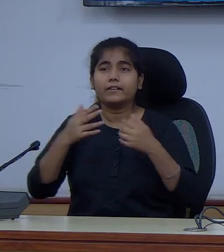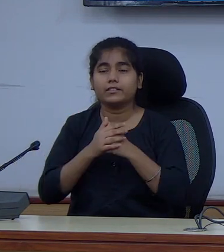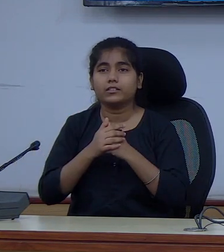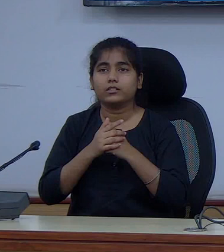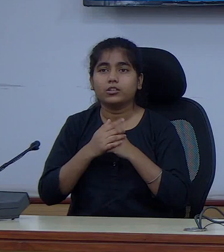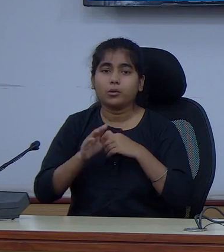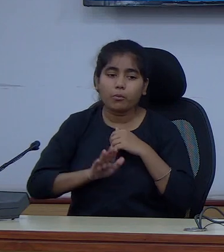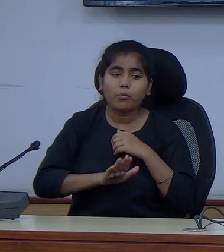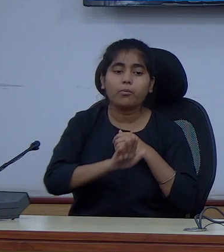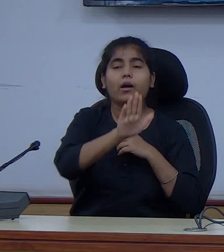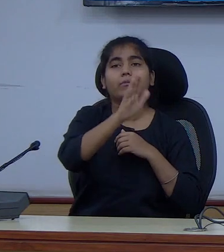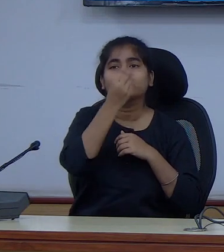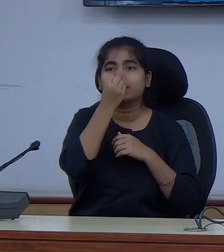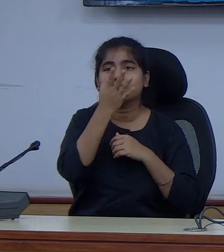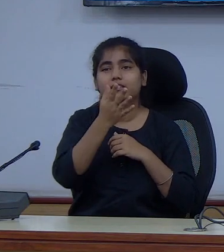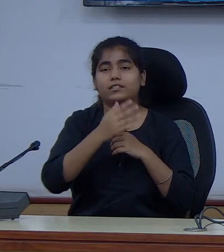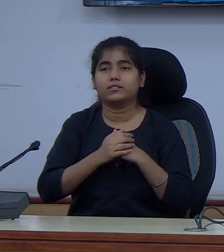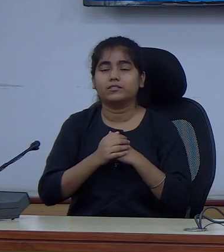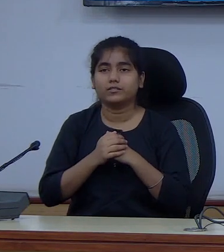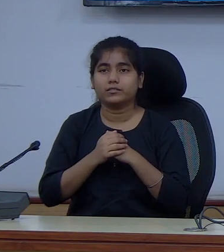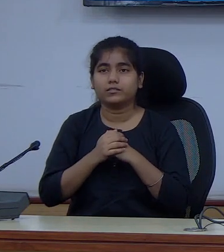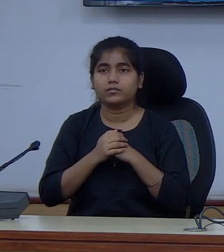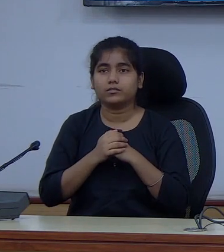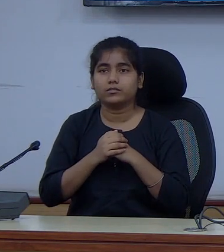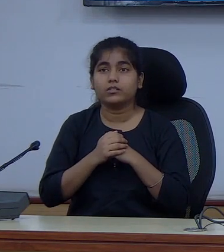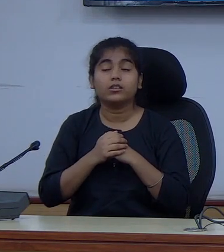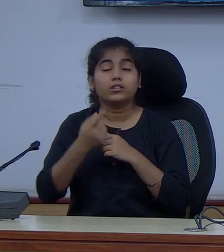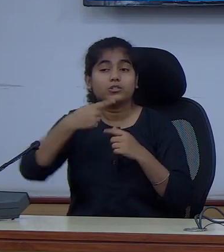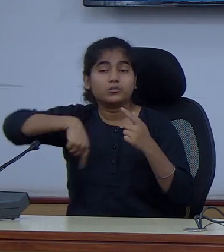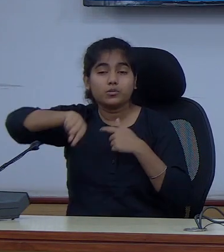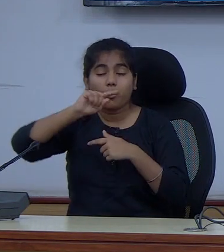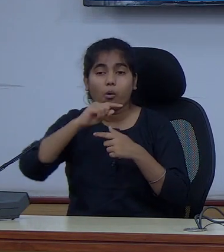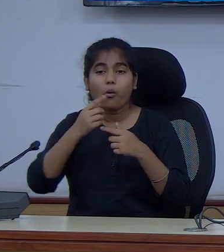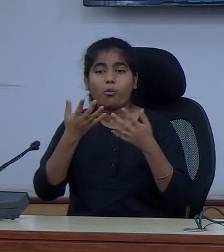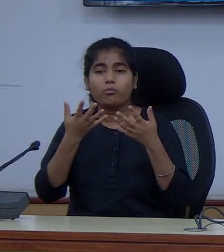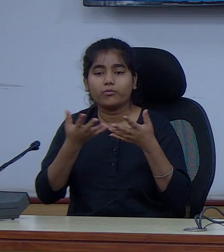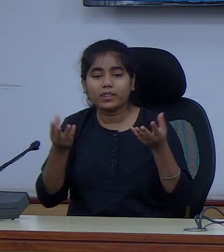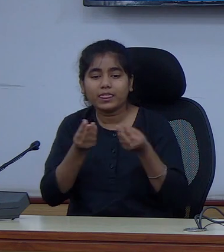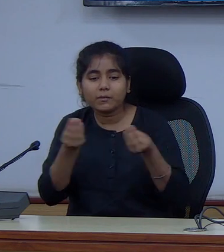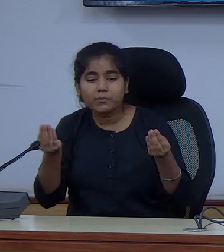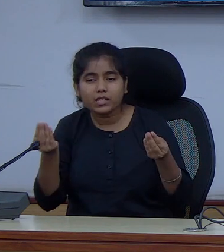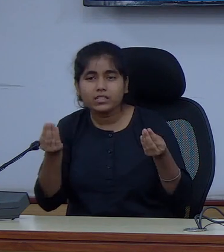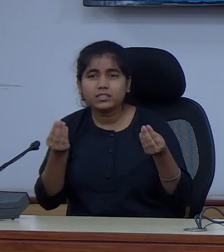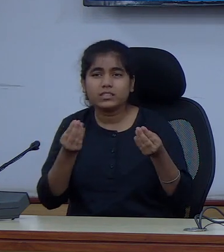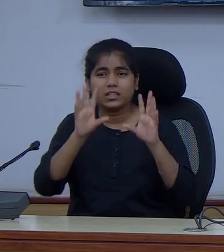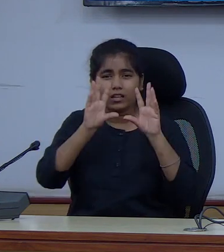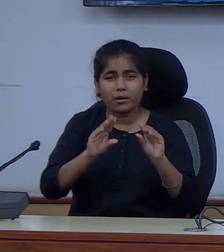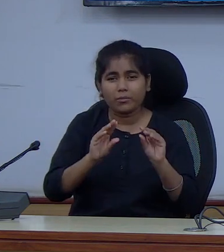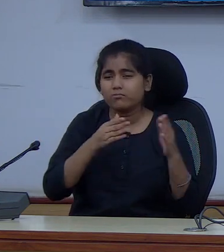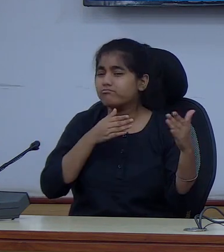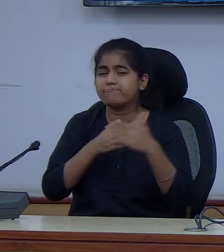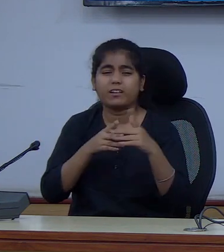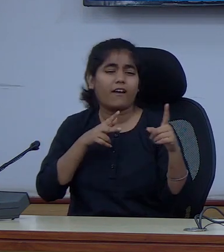स्टेशन एयरपोर्ट्स पे जाते हैं तो आपके पास ट्रॉली बैग्स होते हैं या भारी भारी बैग्स होते हैं, तो रैंप से उनको लेकर के जाना